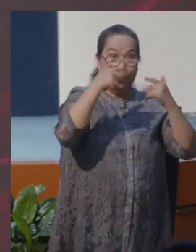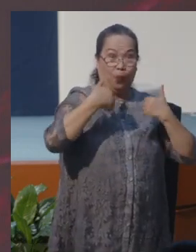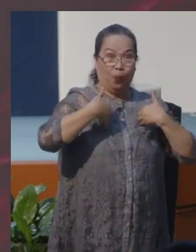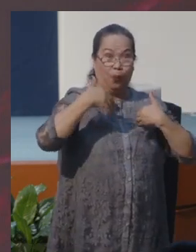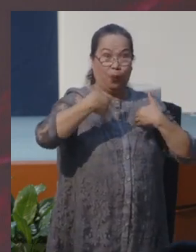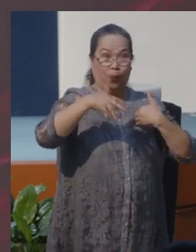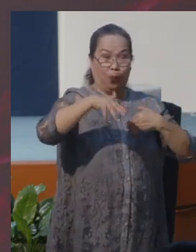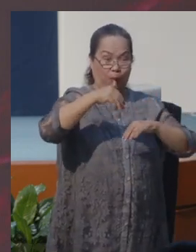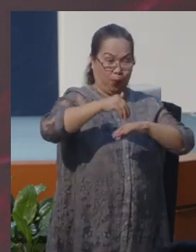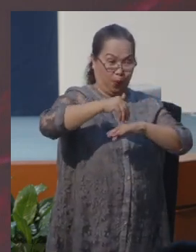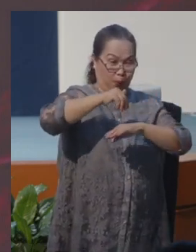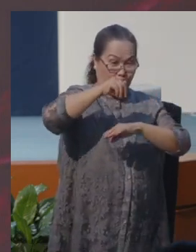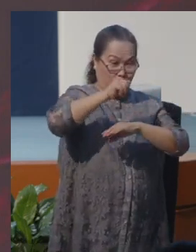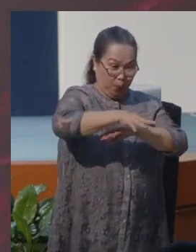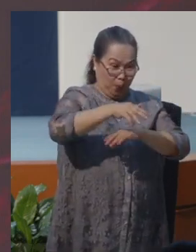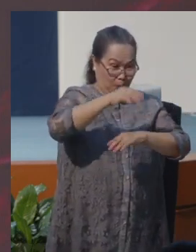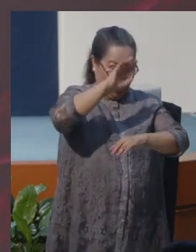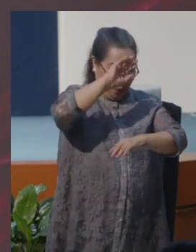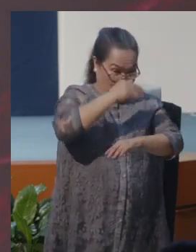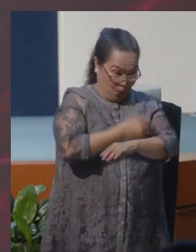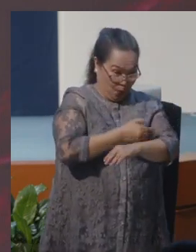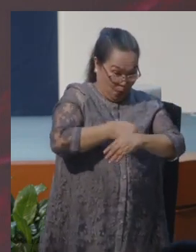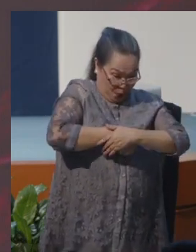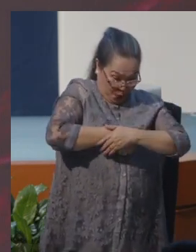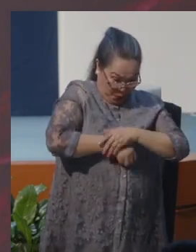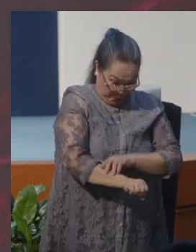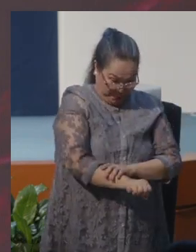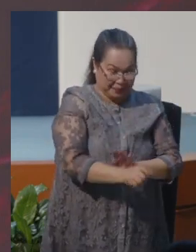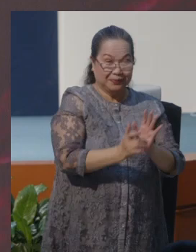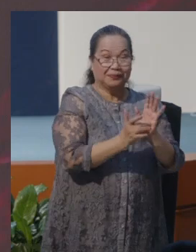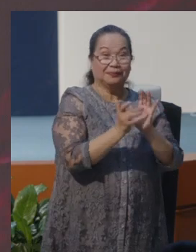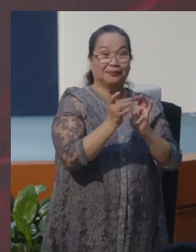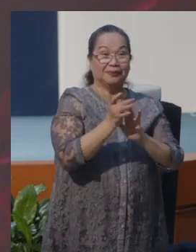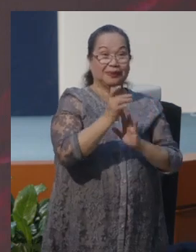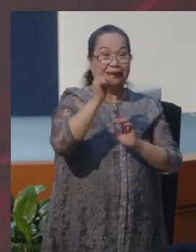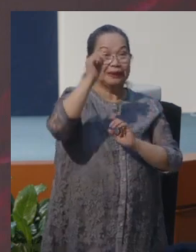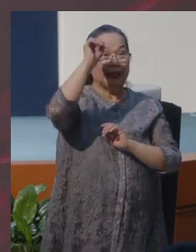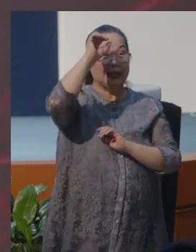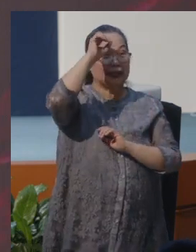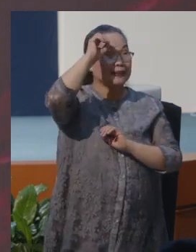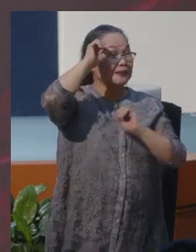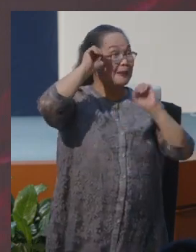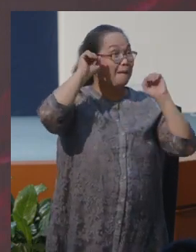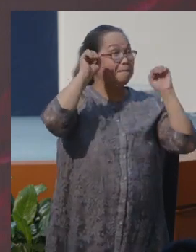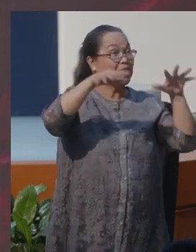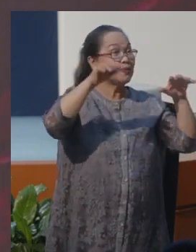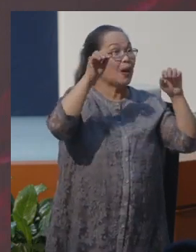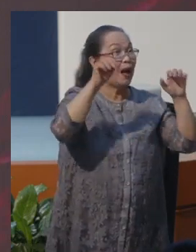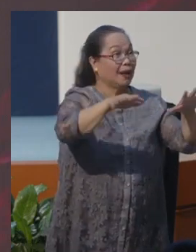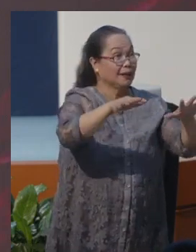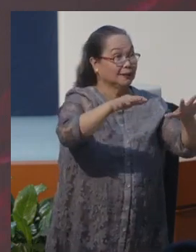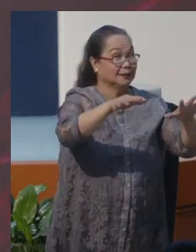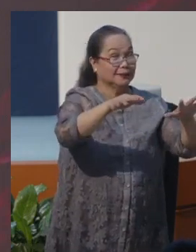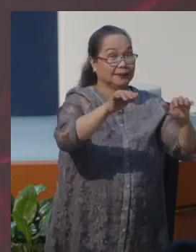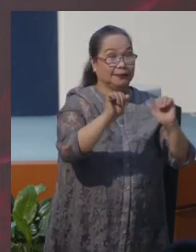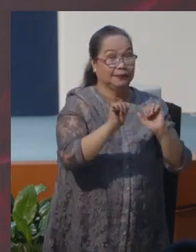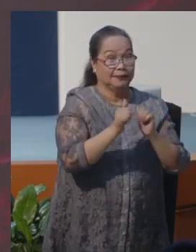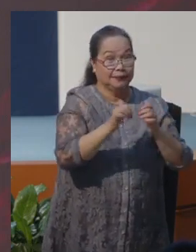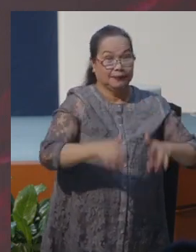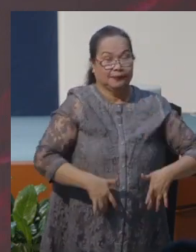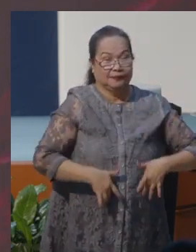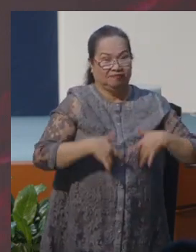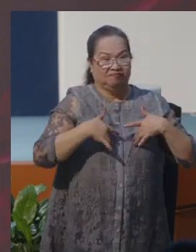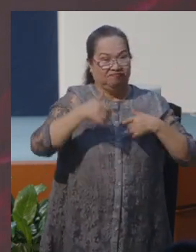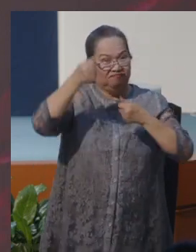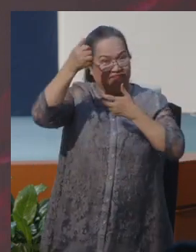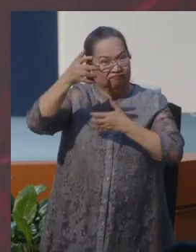mahimalang kapanganakan bilang ating Mesiyas at Panginoon. Nakita natin kung paano na-fulfill ng kanyang buhay ang